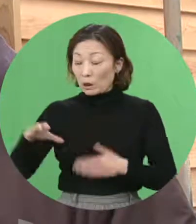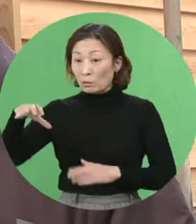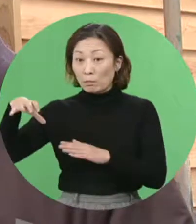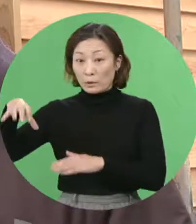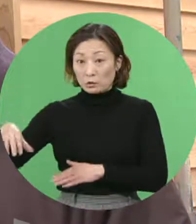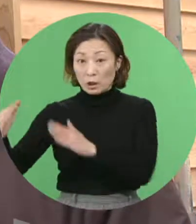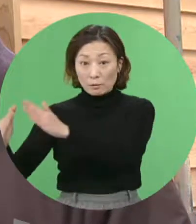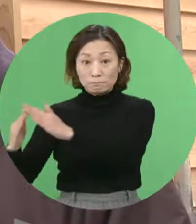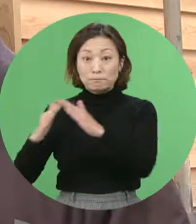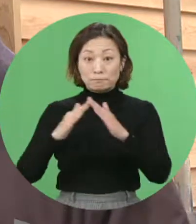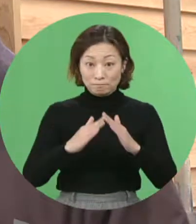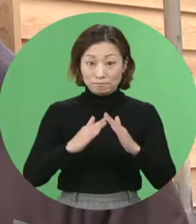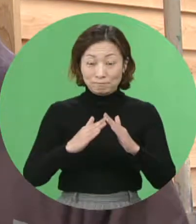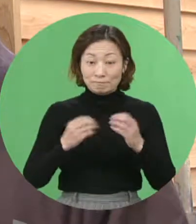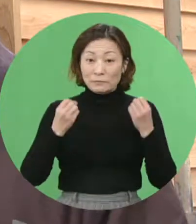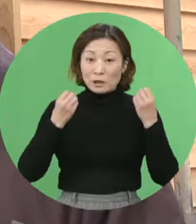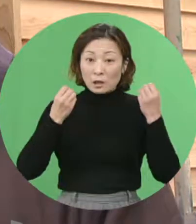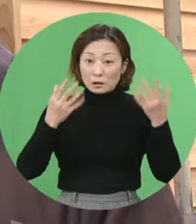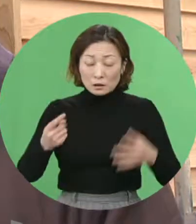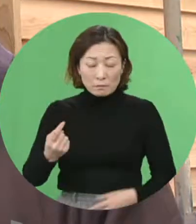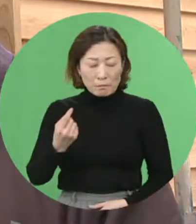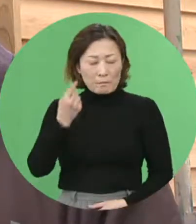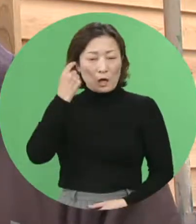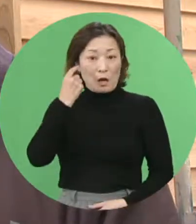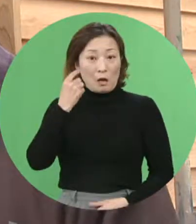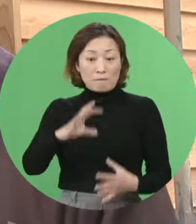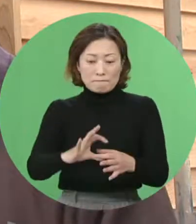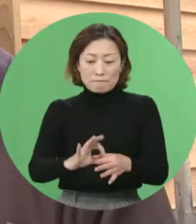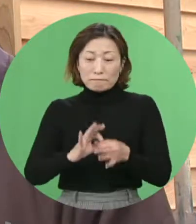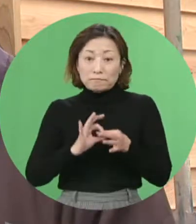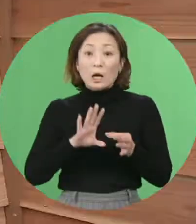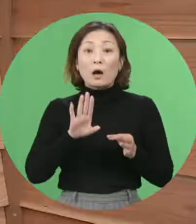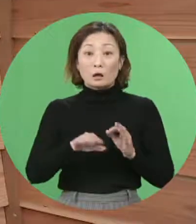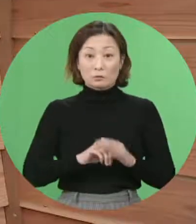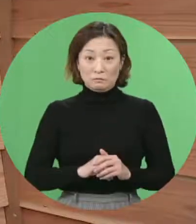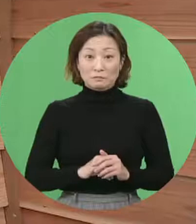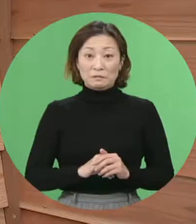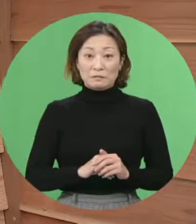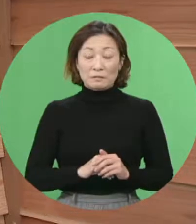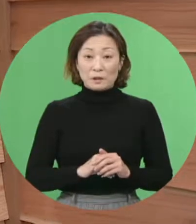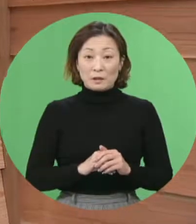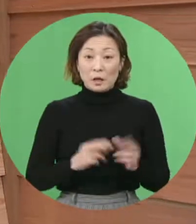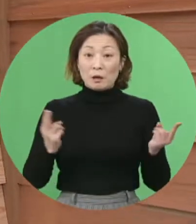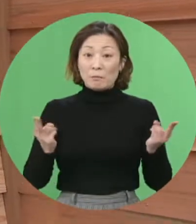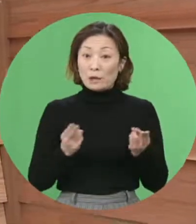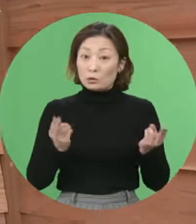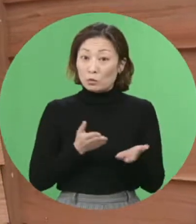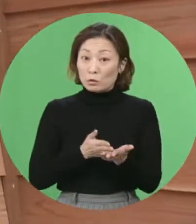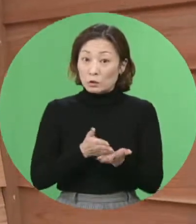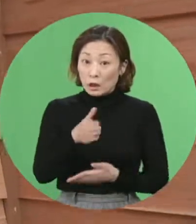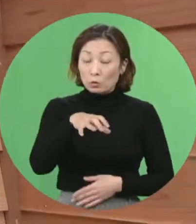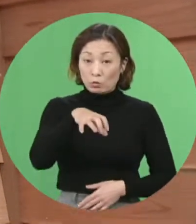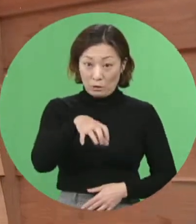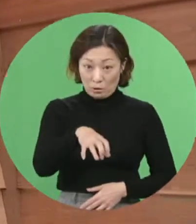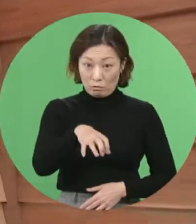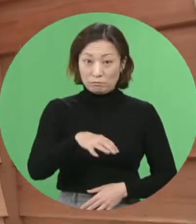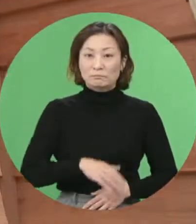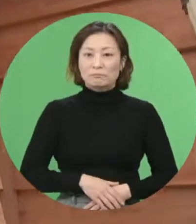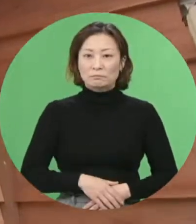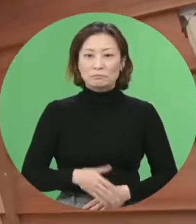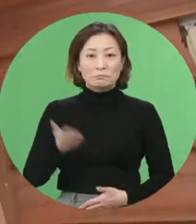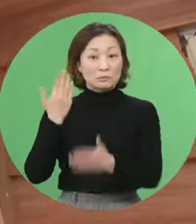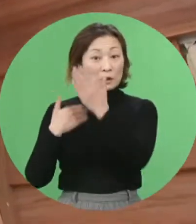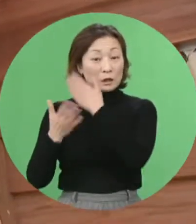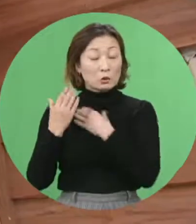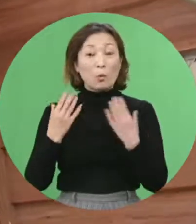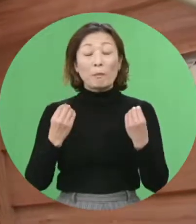て新しく感じた、そういう部分でもあるんですね。祭りのスタートの場所でもありますから、昔なが